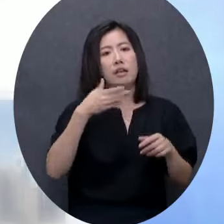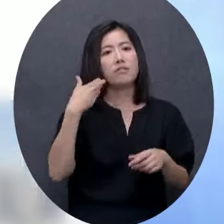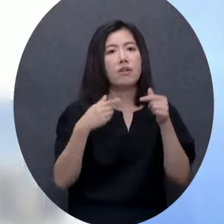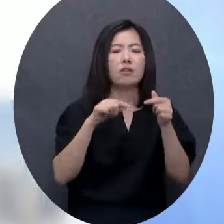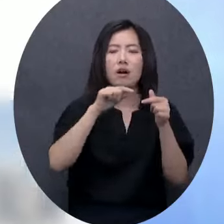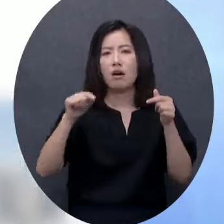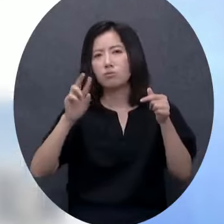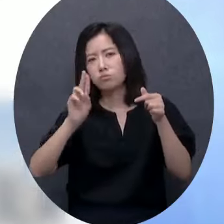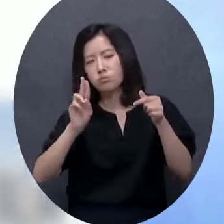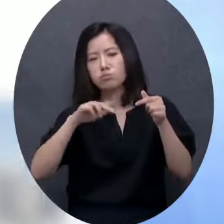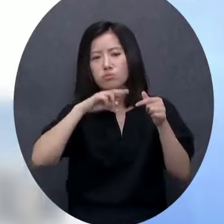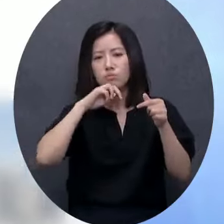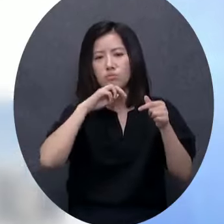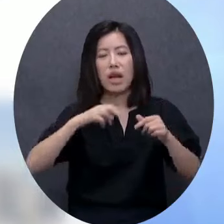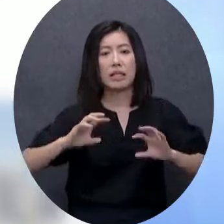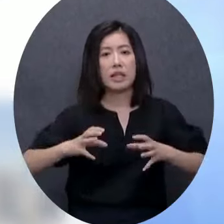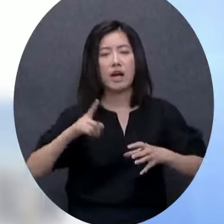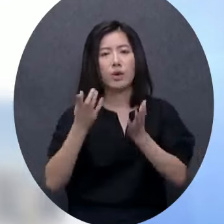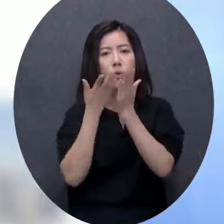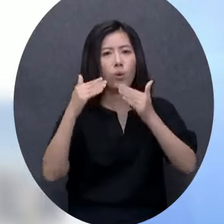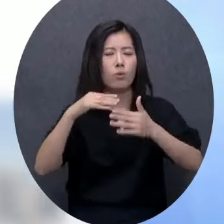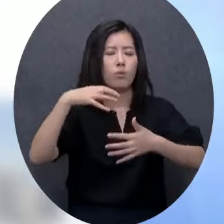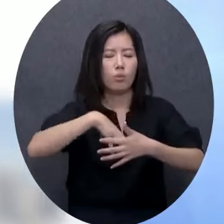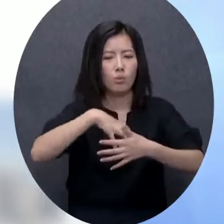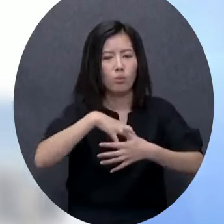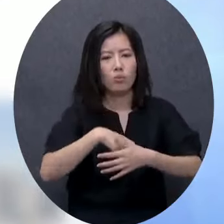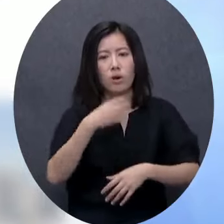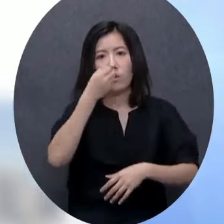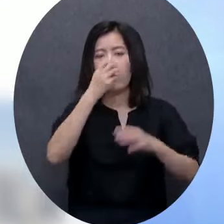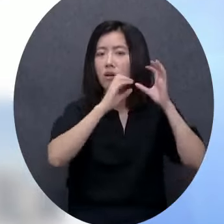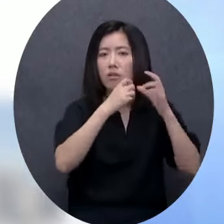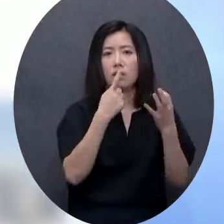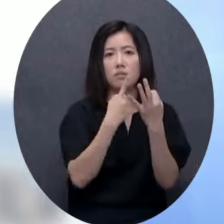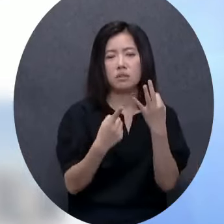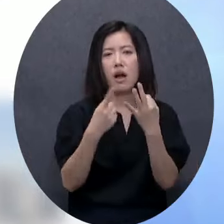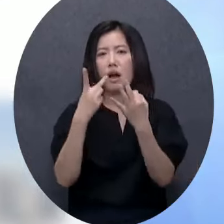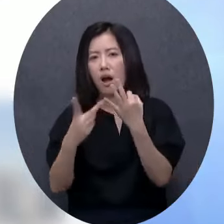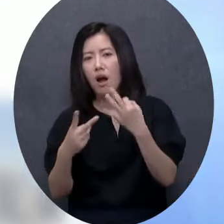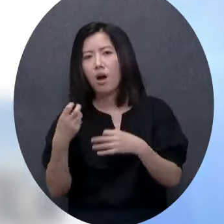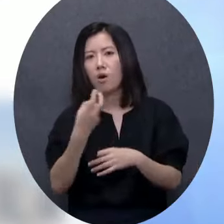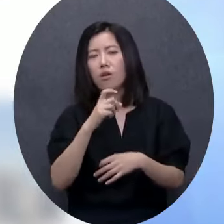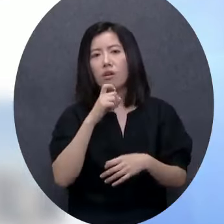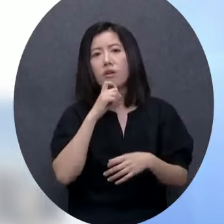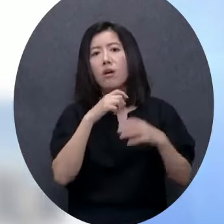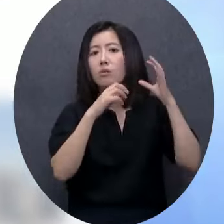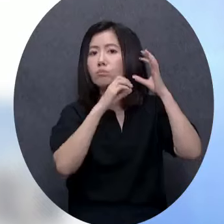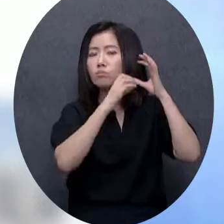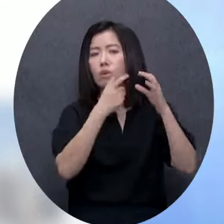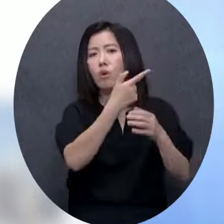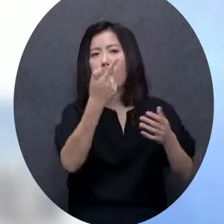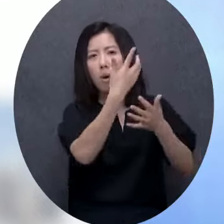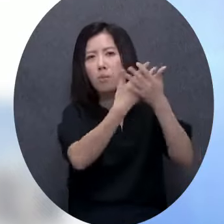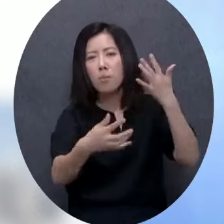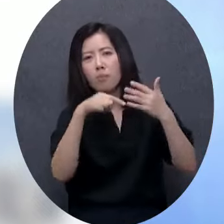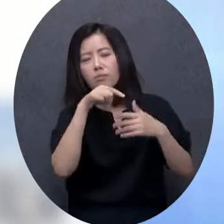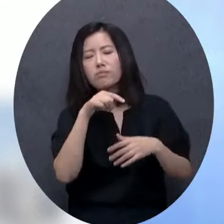至中午12點在大埔一間學校舉行，港台電視31、32以及香港電台多個網上平台